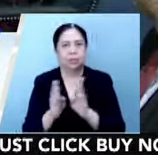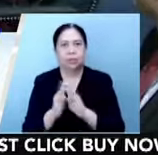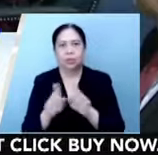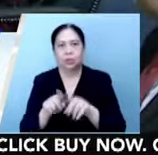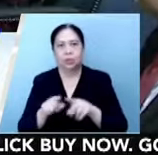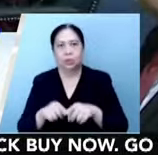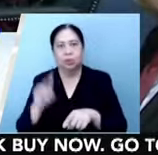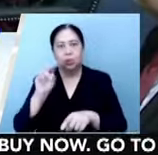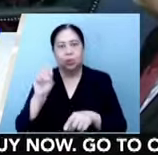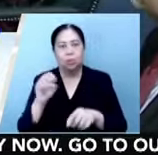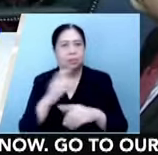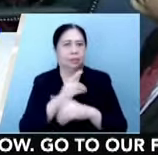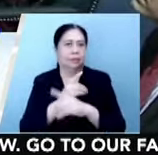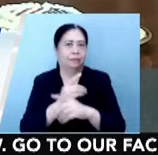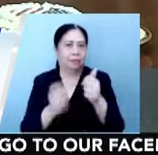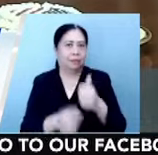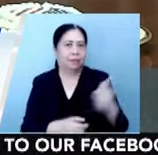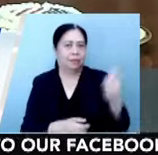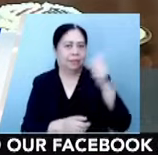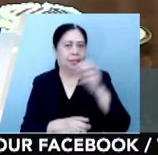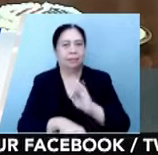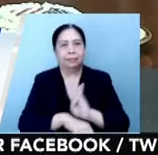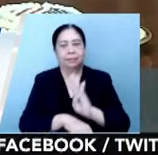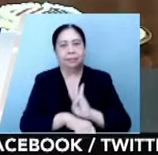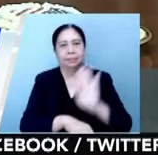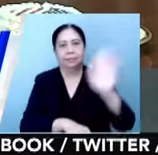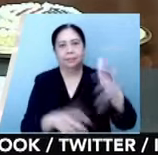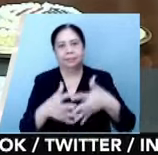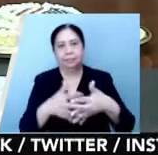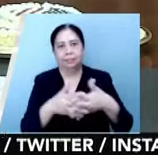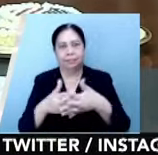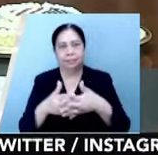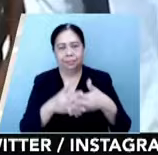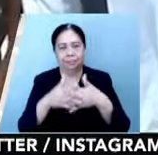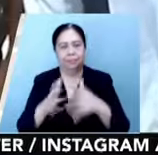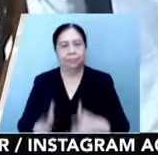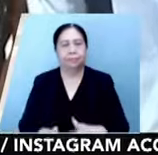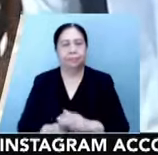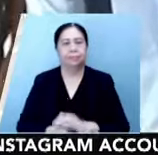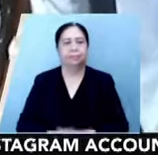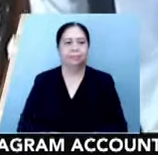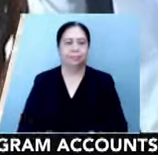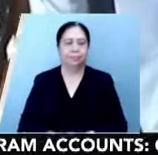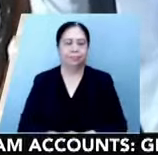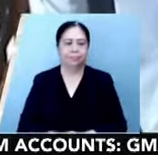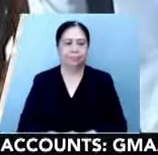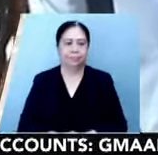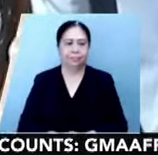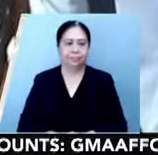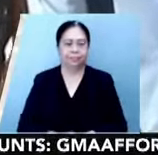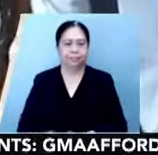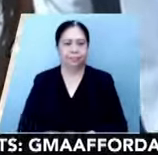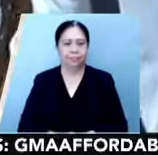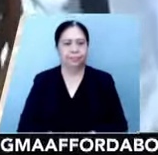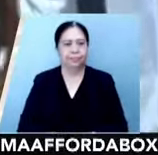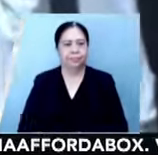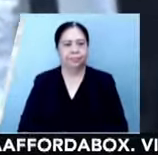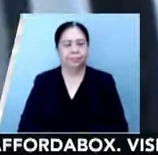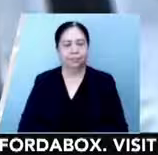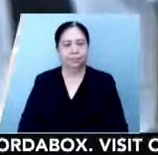Defense Secretary at mga negosyante ng Amerika. Para sa GMA Integrated News, Mariz Umali, nakatutok, 24 oras.